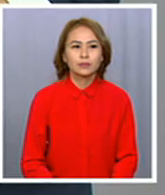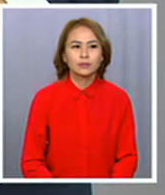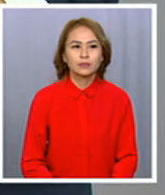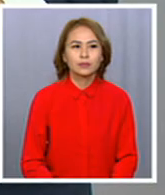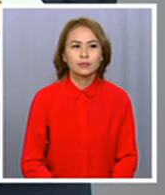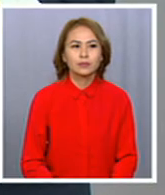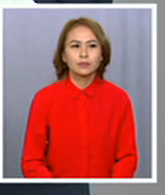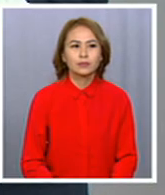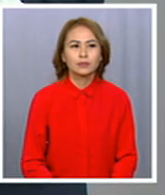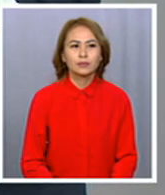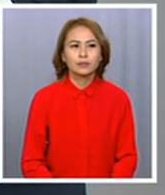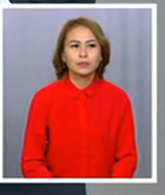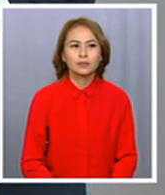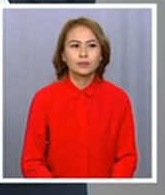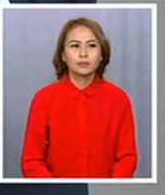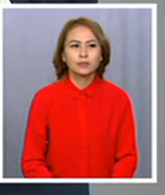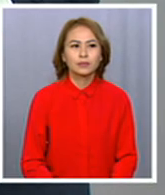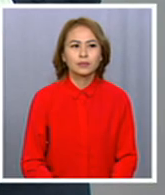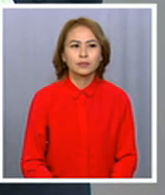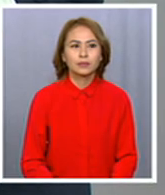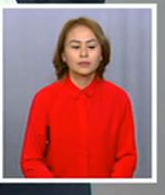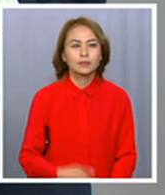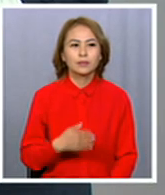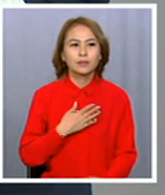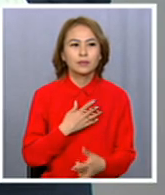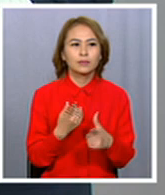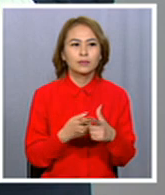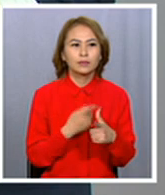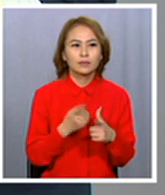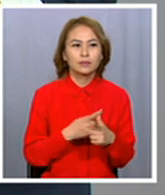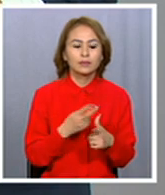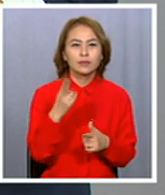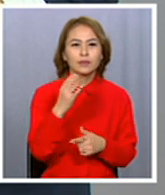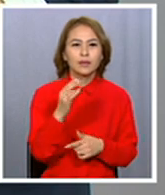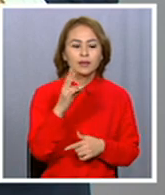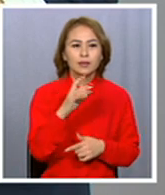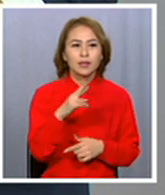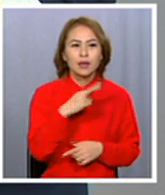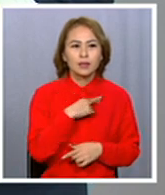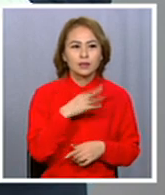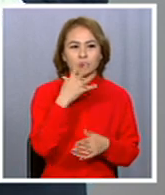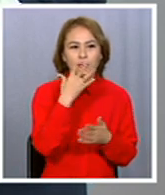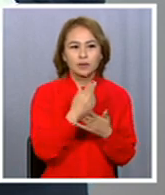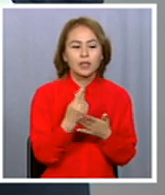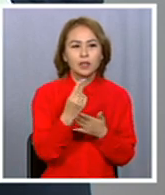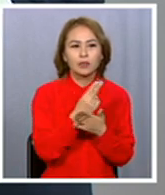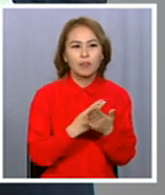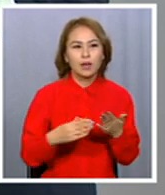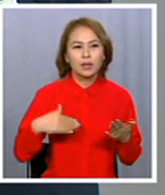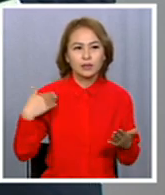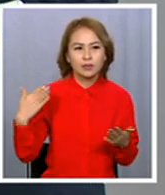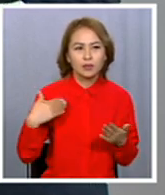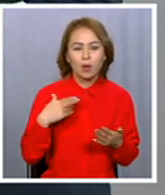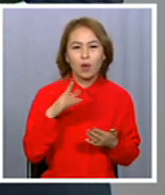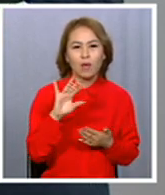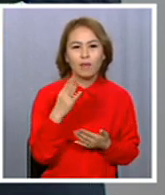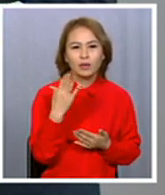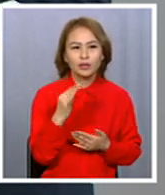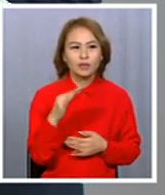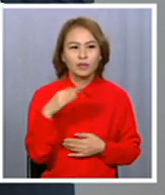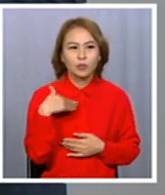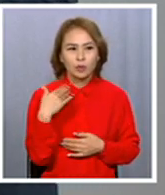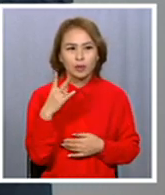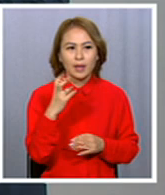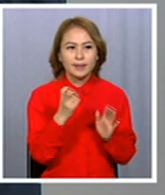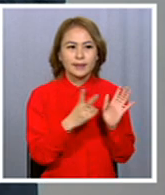Проверьте себя. Меня зовут Денис. Я оценил свой рисунок полезных овощей и фруктов на